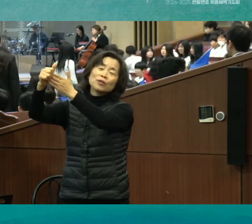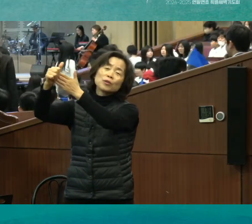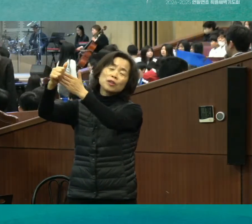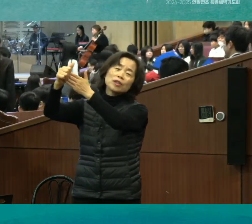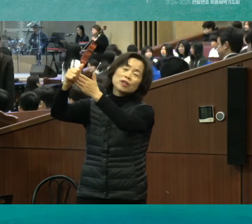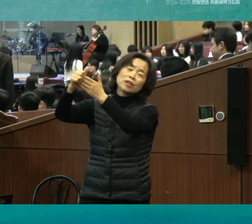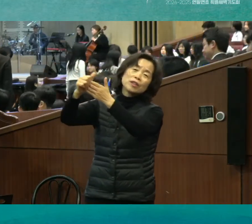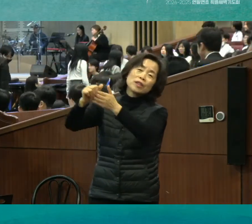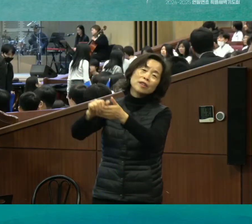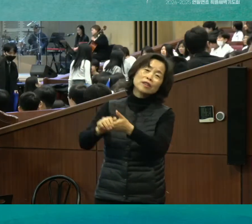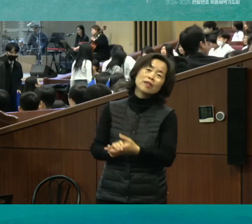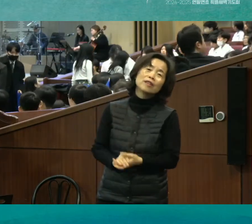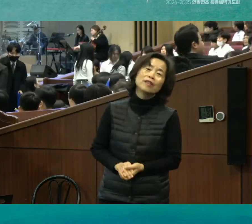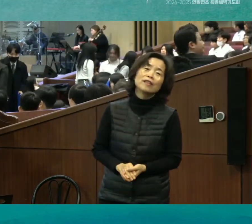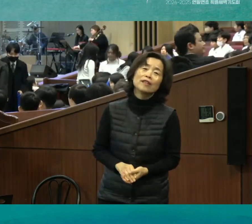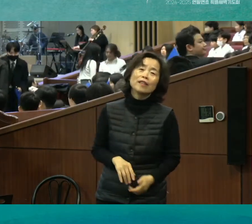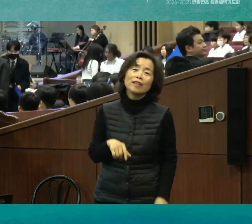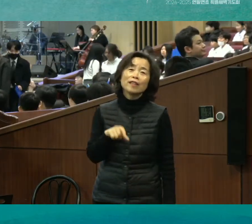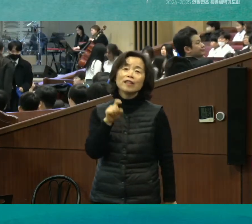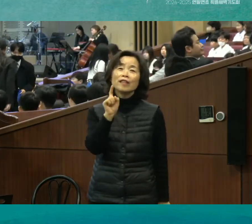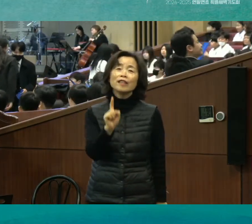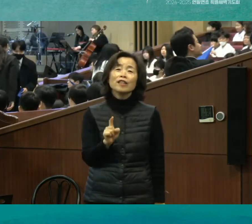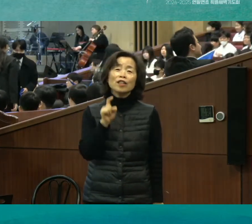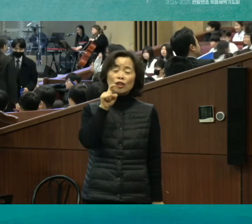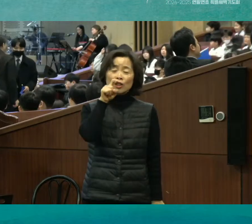독수리 날개쳐 올라감 같은